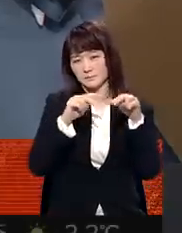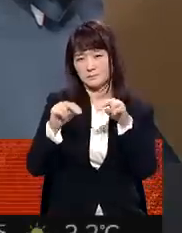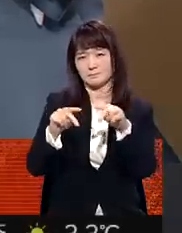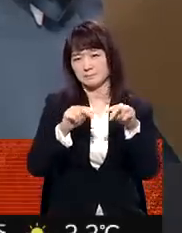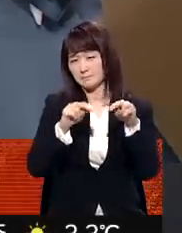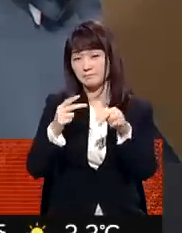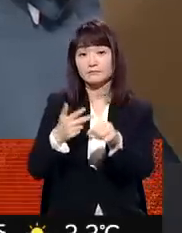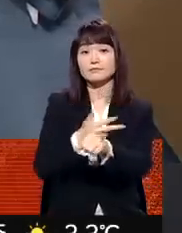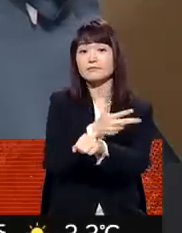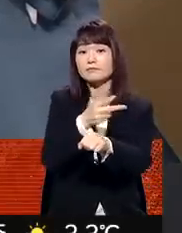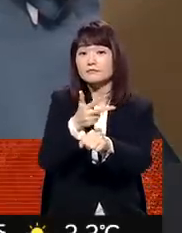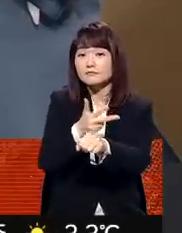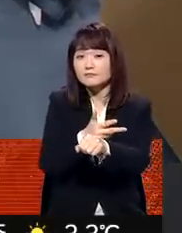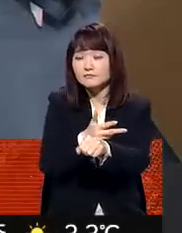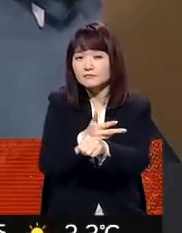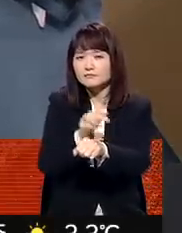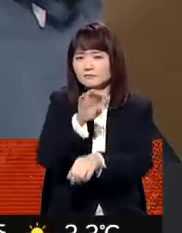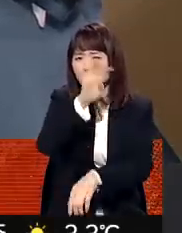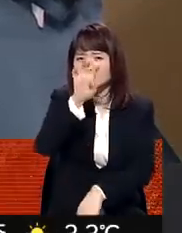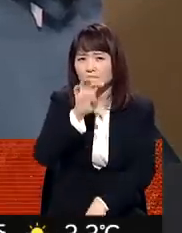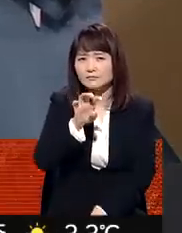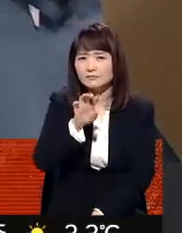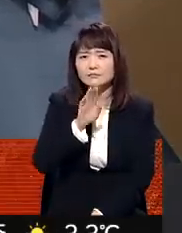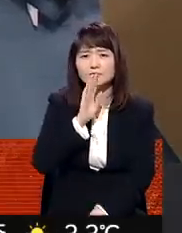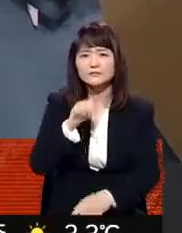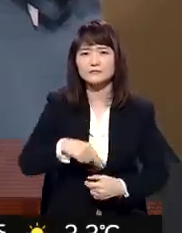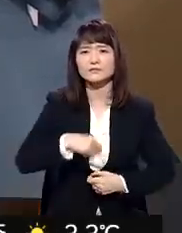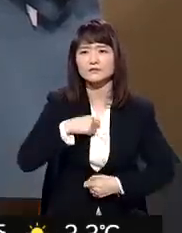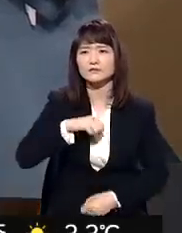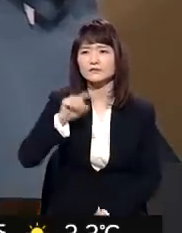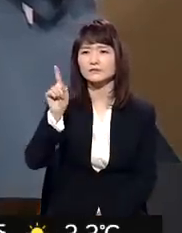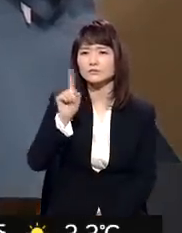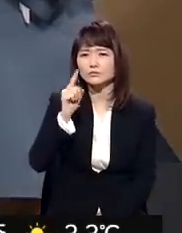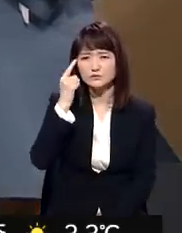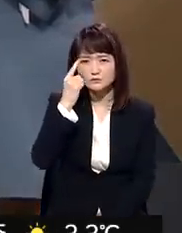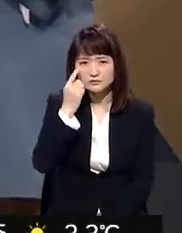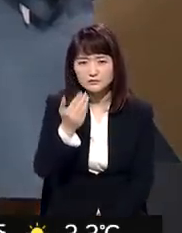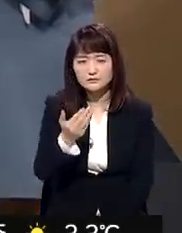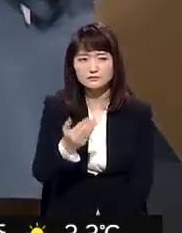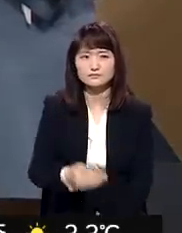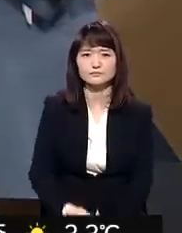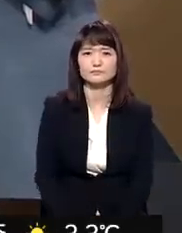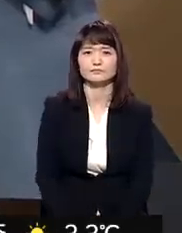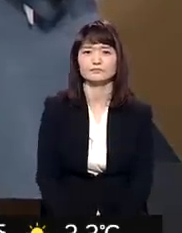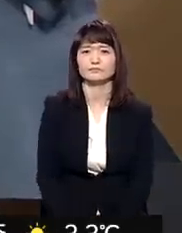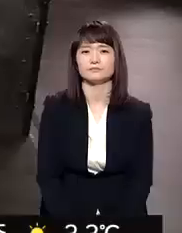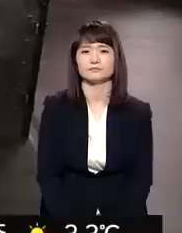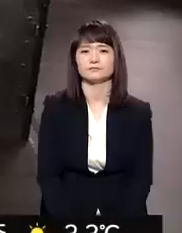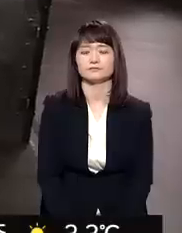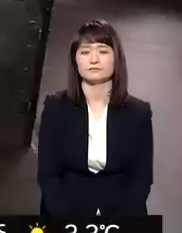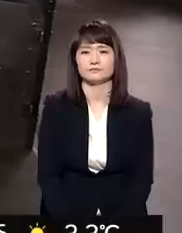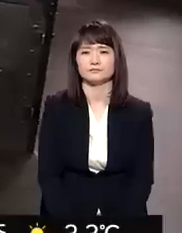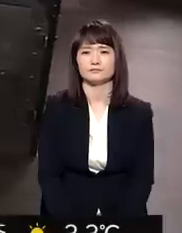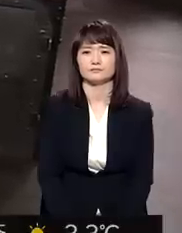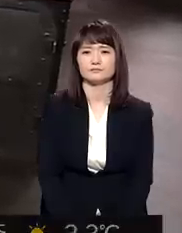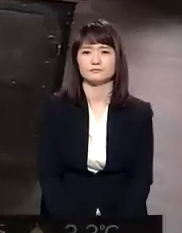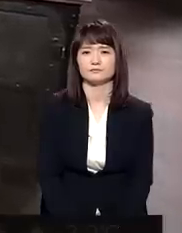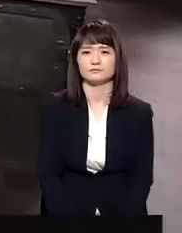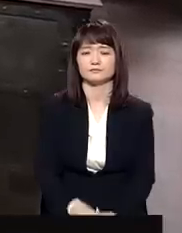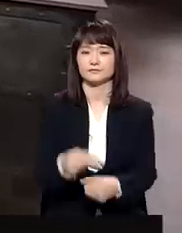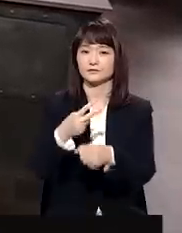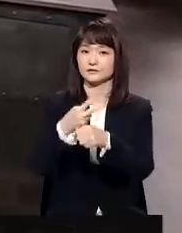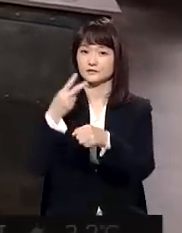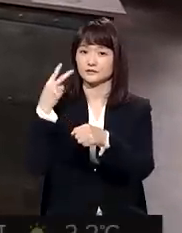공망을 불러일으킨 7시간의 미스터리 과연 진실은 무엇이었을까요 저희가 2년 전에